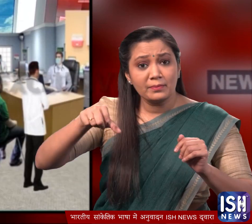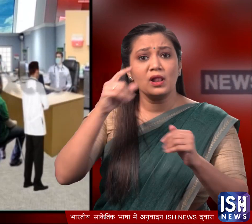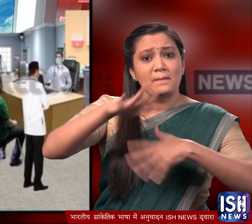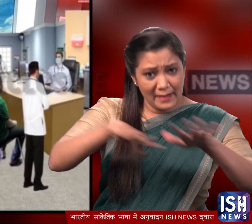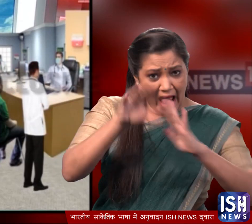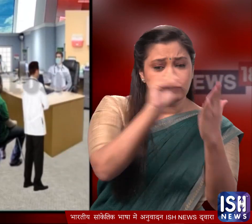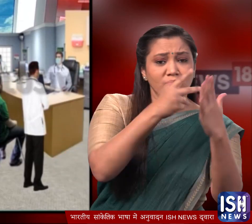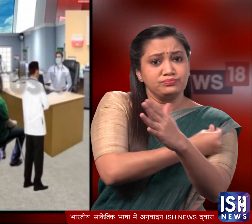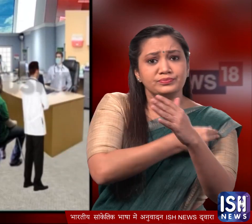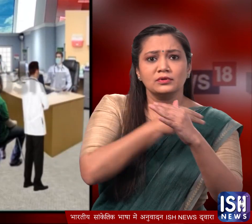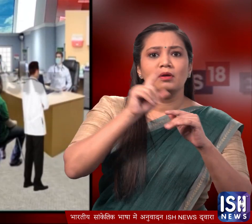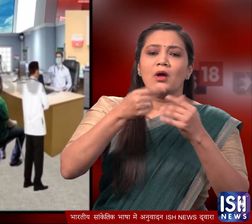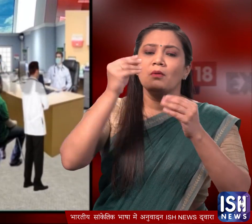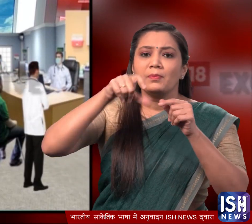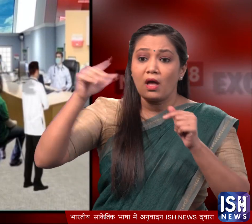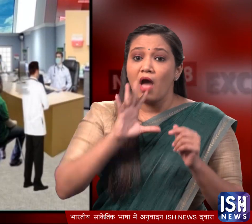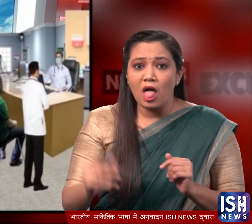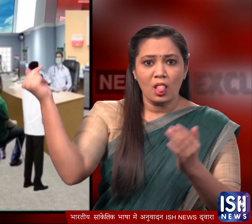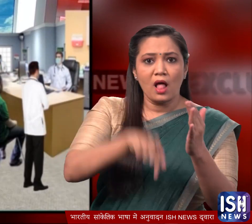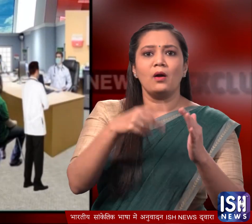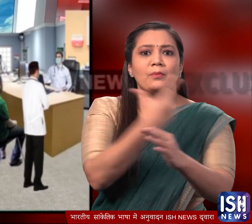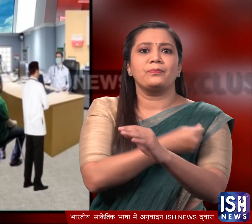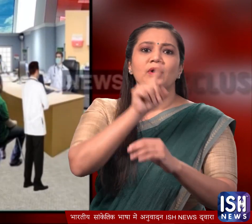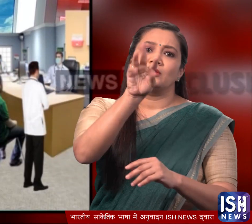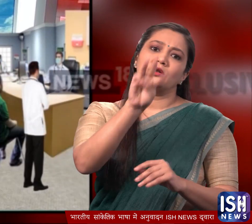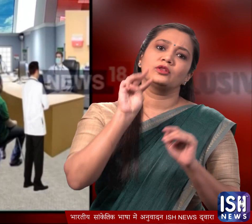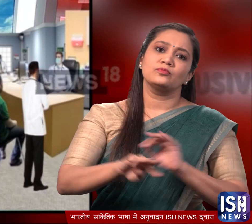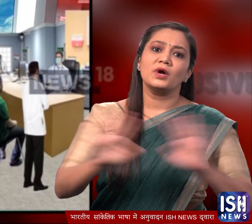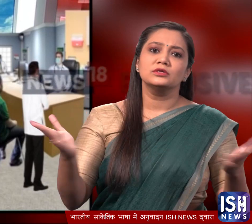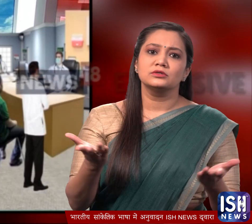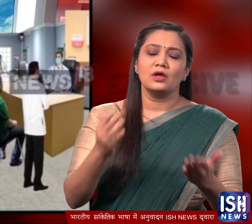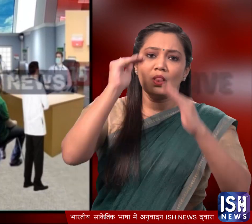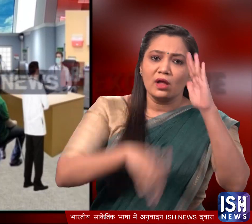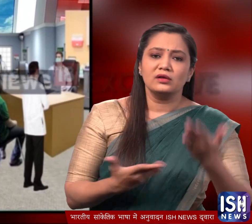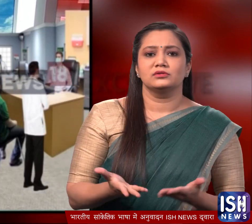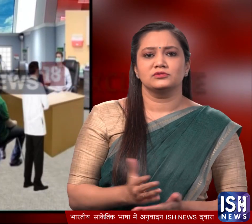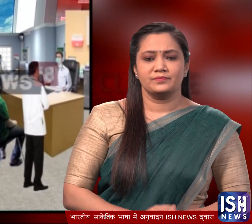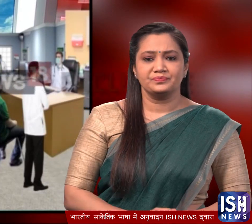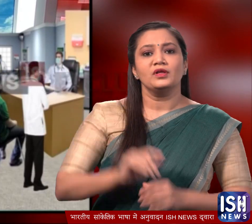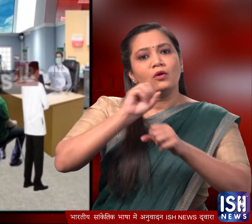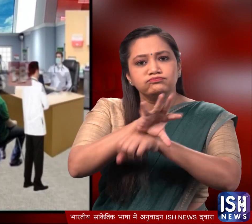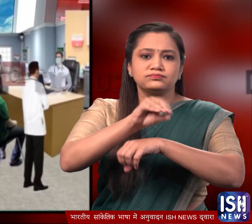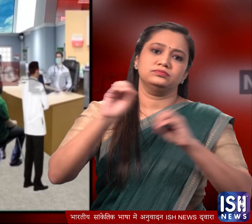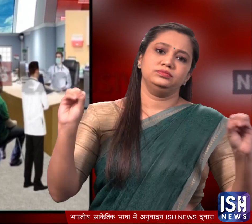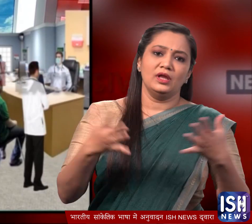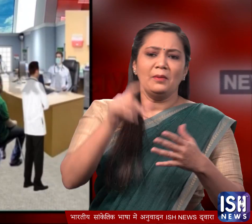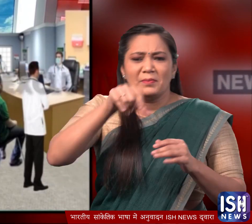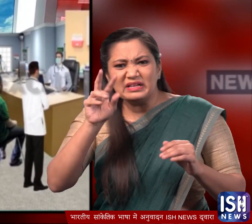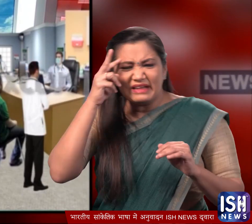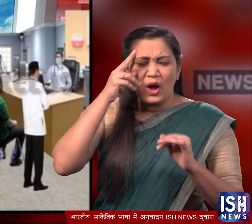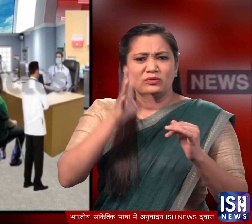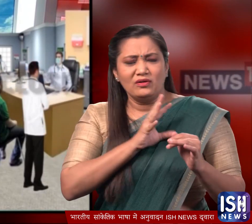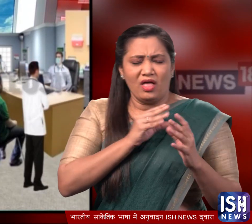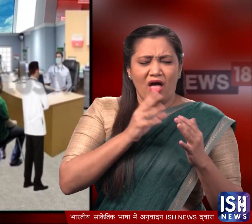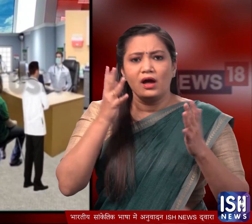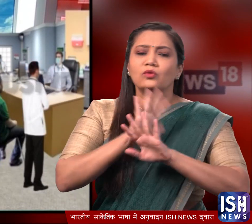को वैक्सीन लगाने की योजना थी, लेकिन 13,000 से भी कम लोगों को टीका लग पाया। इसी वजह से काउंसलिंग कार्यक्रम की शुरुआत की गई ताकि